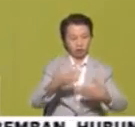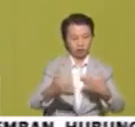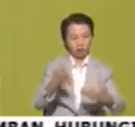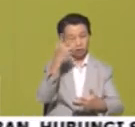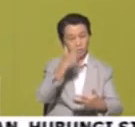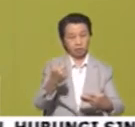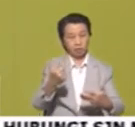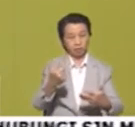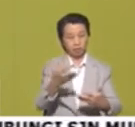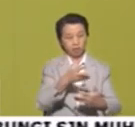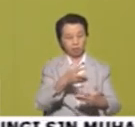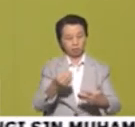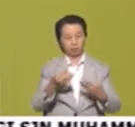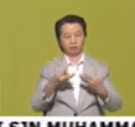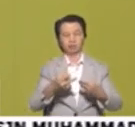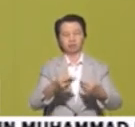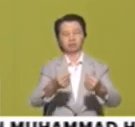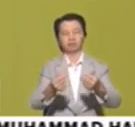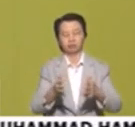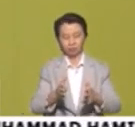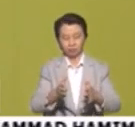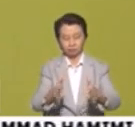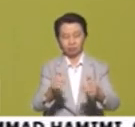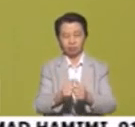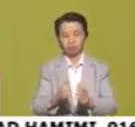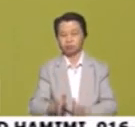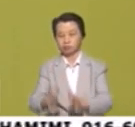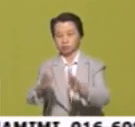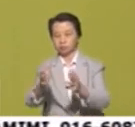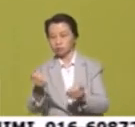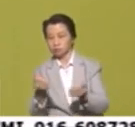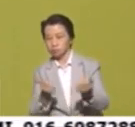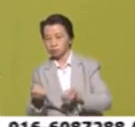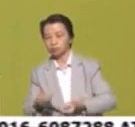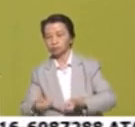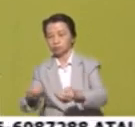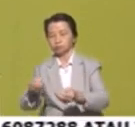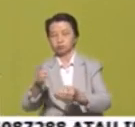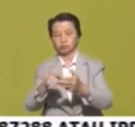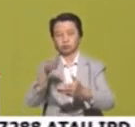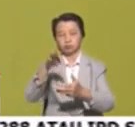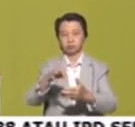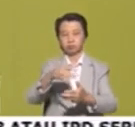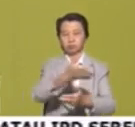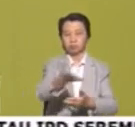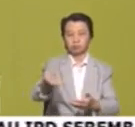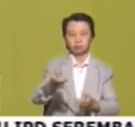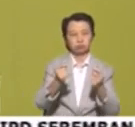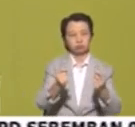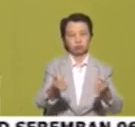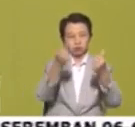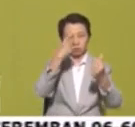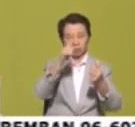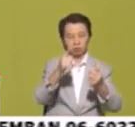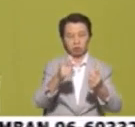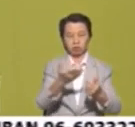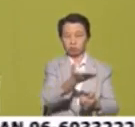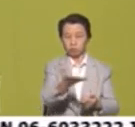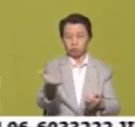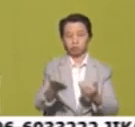cantik. Aluran-aluran, saluran-saluran dan juga laluan-laluan yang diberikan kepada pengundi-pengundi ini semua cepat untuk memudahkan